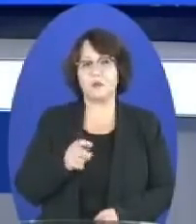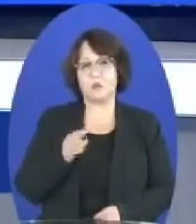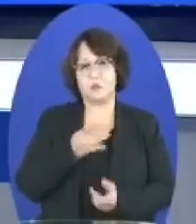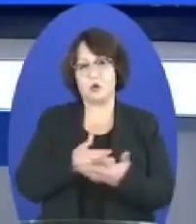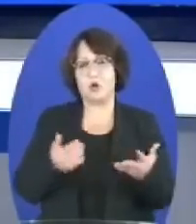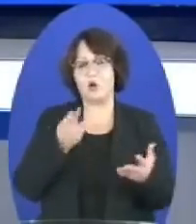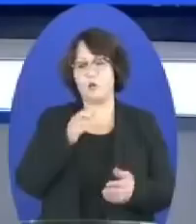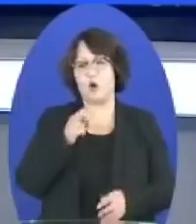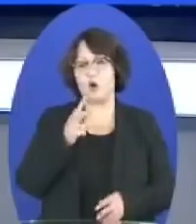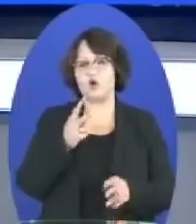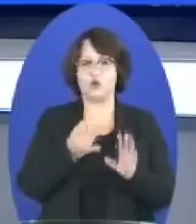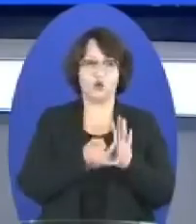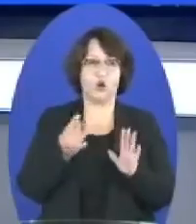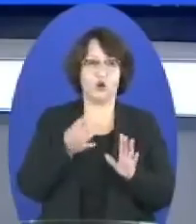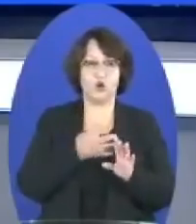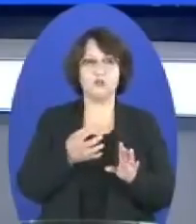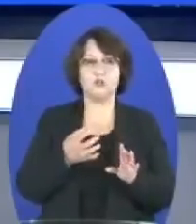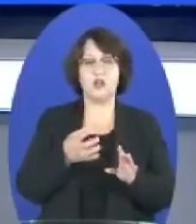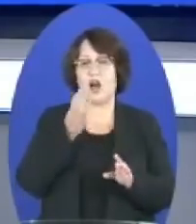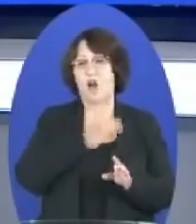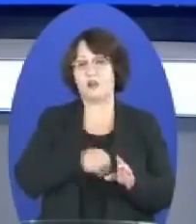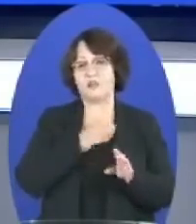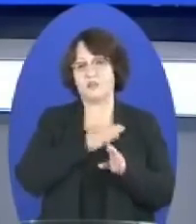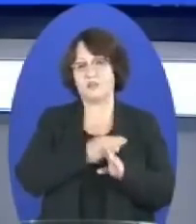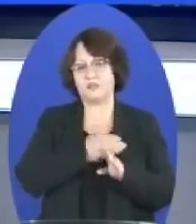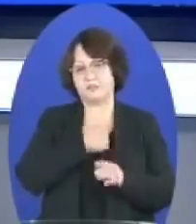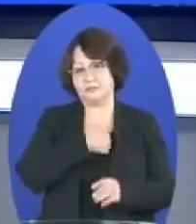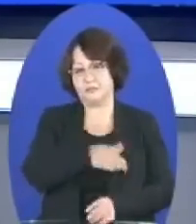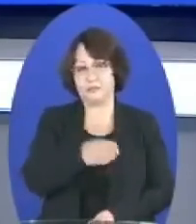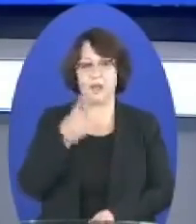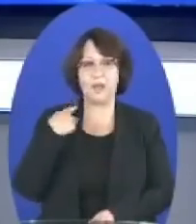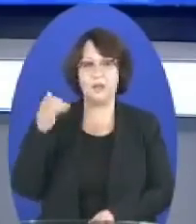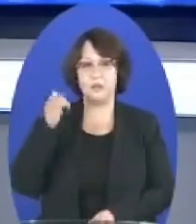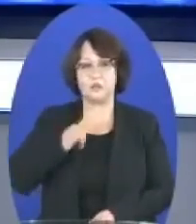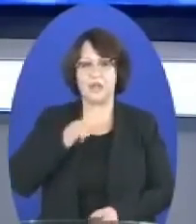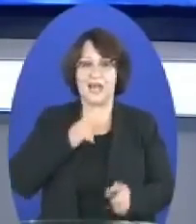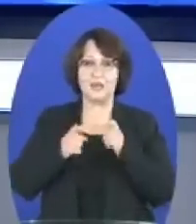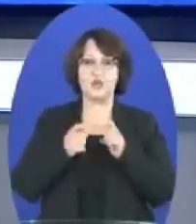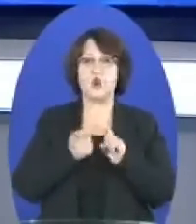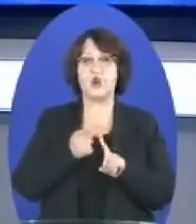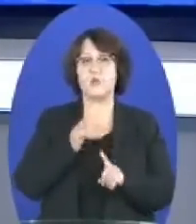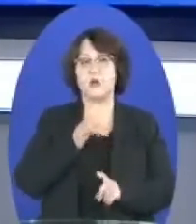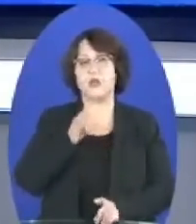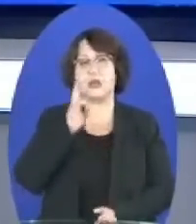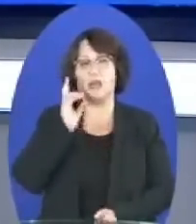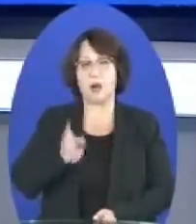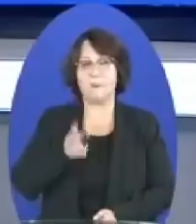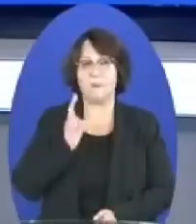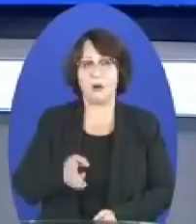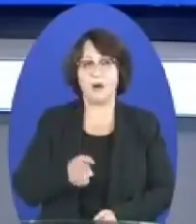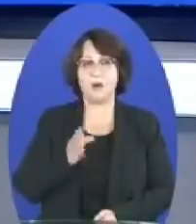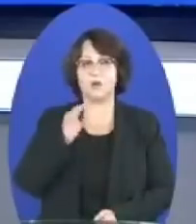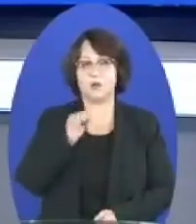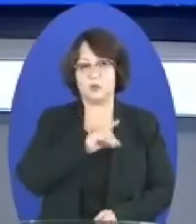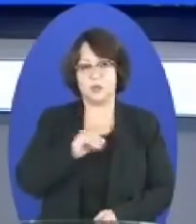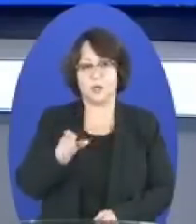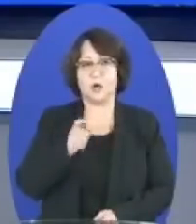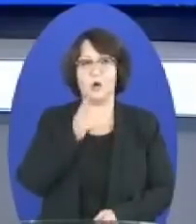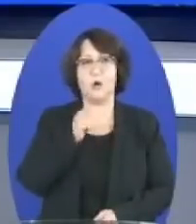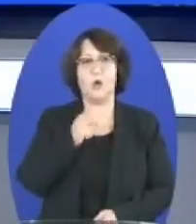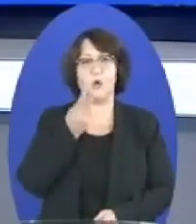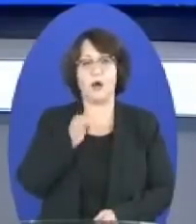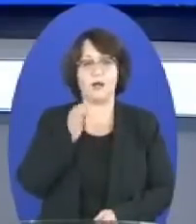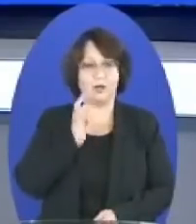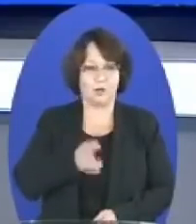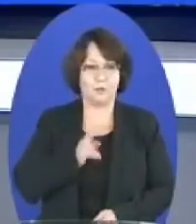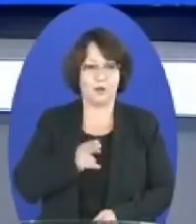өмнө ашиглалтаас бүрэн гаргахаар шийдвэрлсэн байна. Ингэснээр одоо Британий харилцаа холбооны компаниуд ирэх оноос эхлээд сүлжээндээ Huawei компанийн